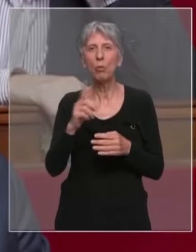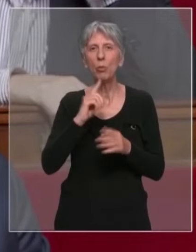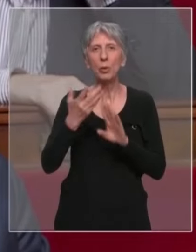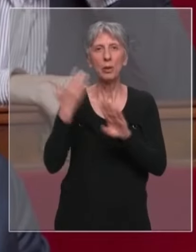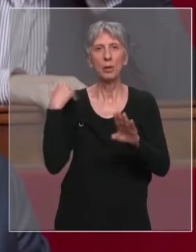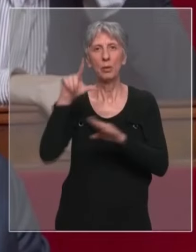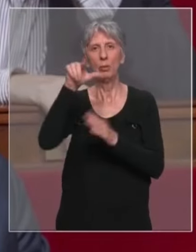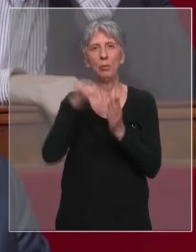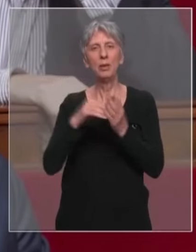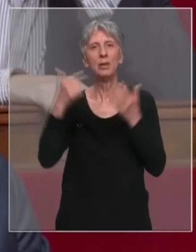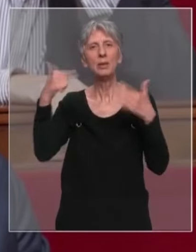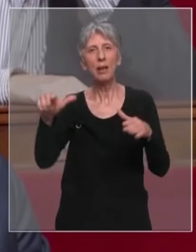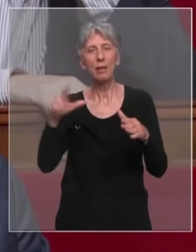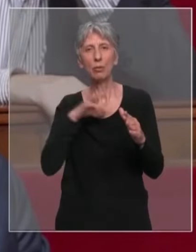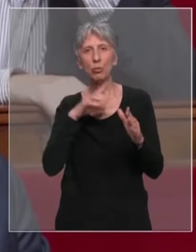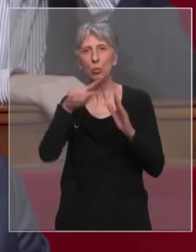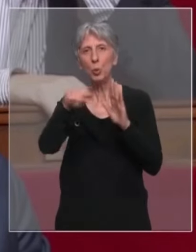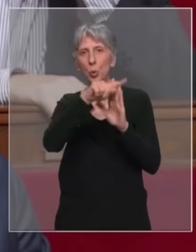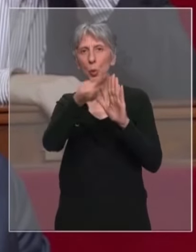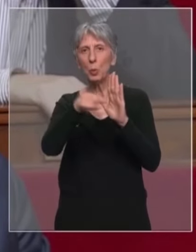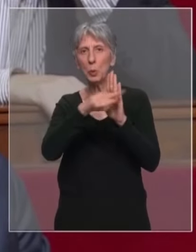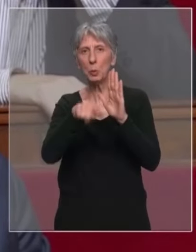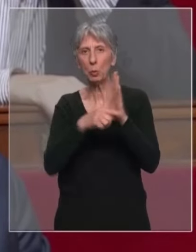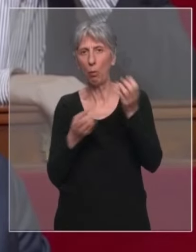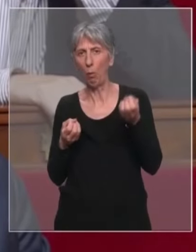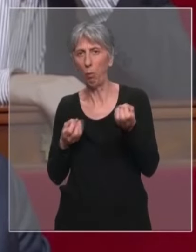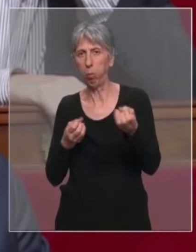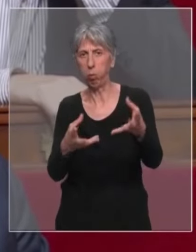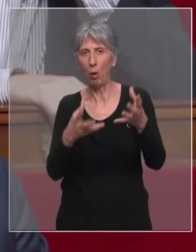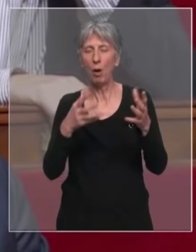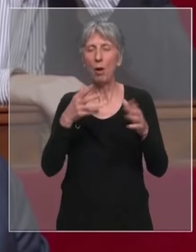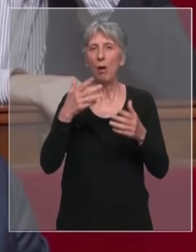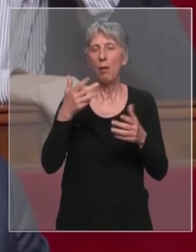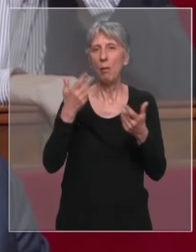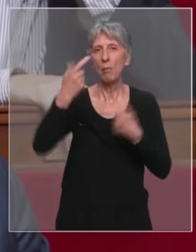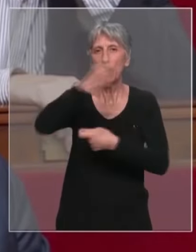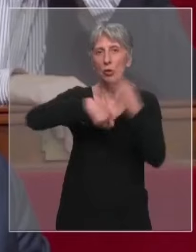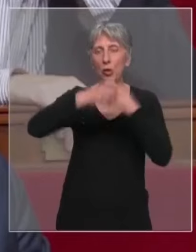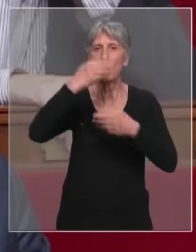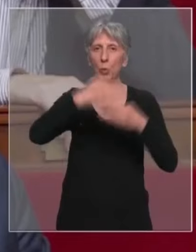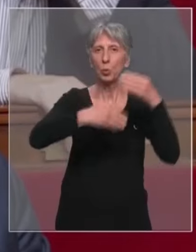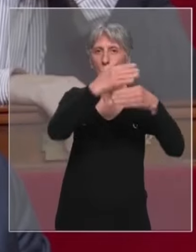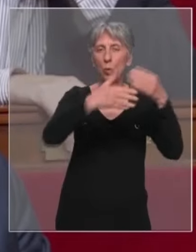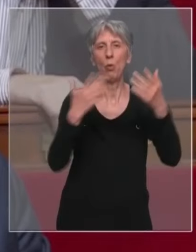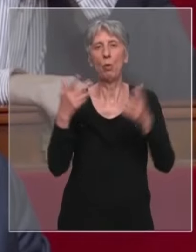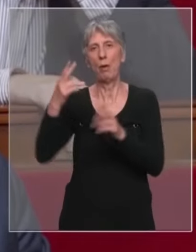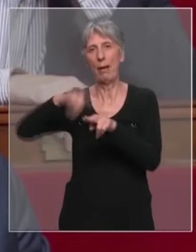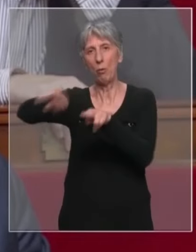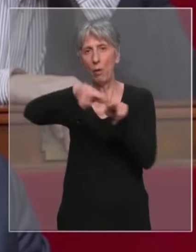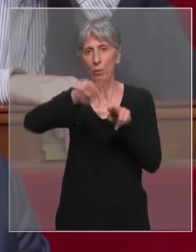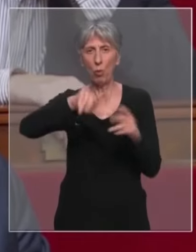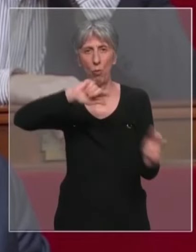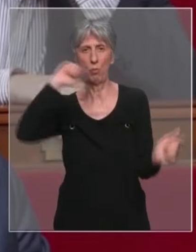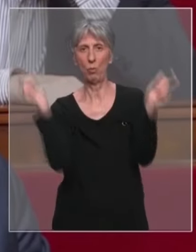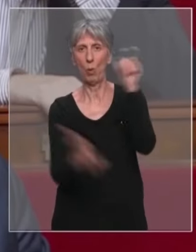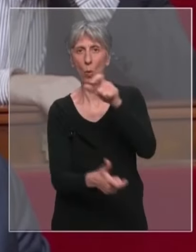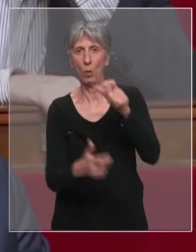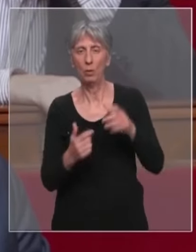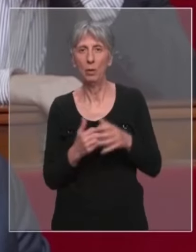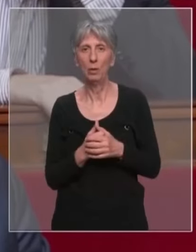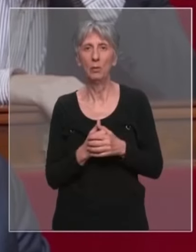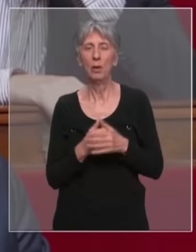2017, en quelques mesures, complètement déstructuré le marché de la construction, comme celui de la rénovation. Côté construction, vous avez